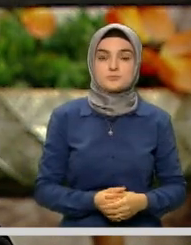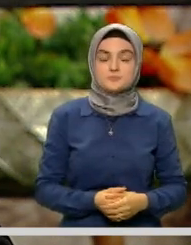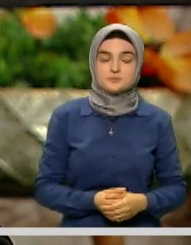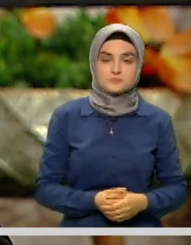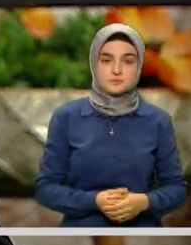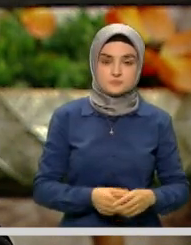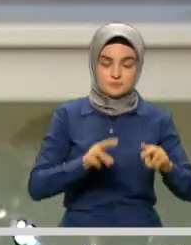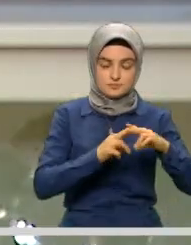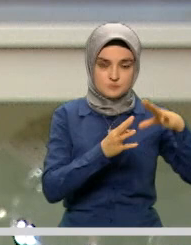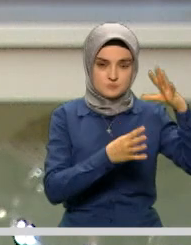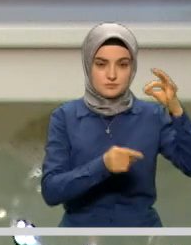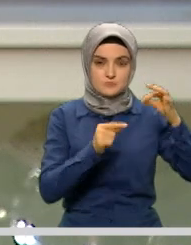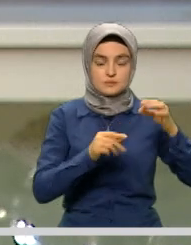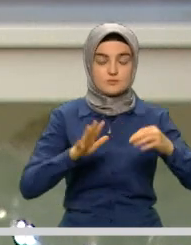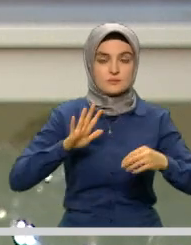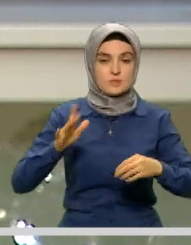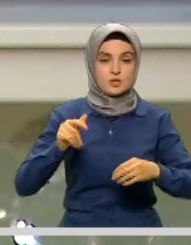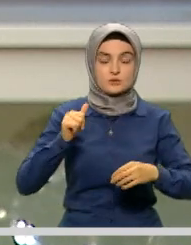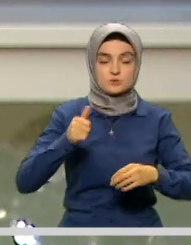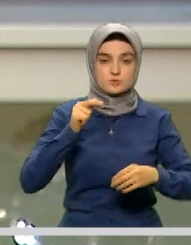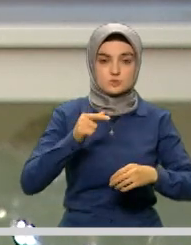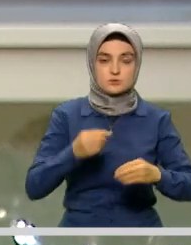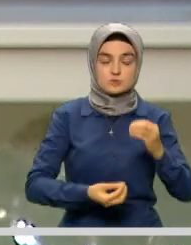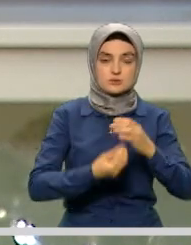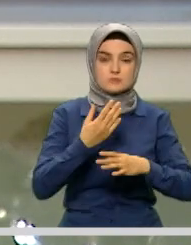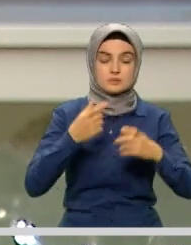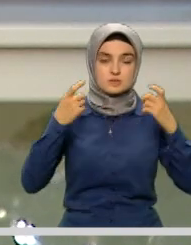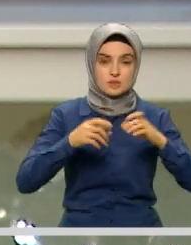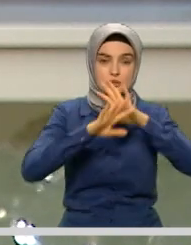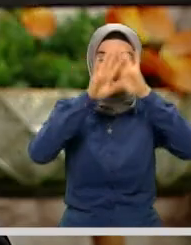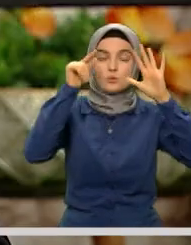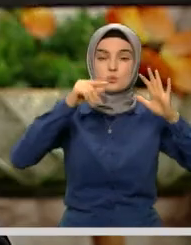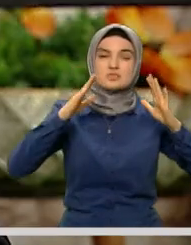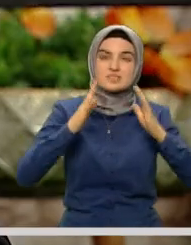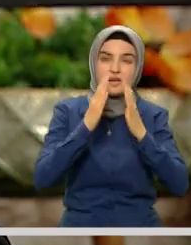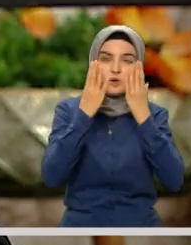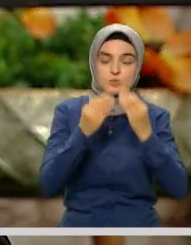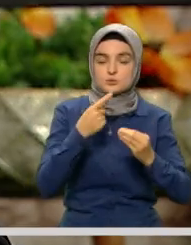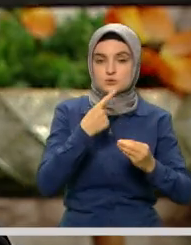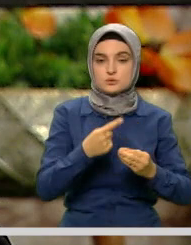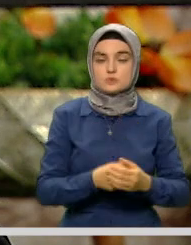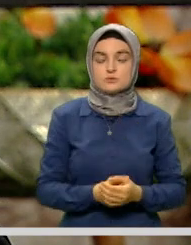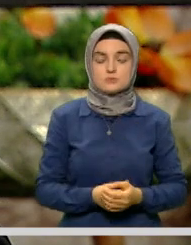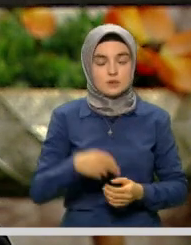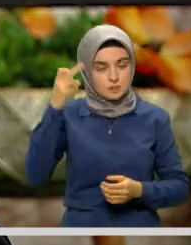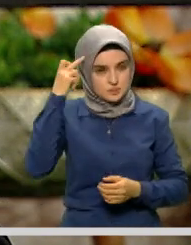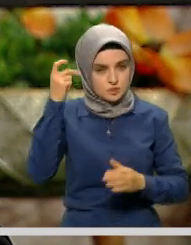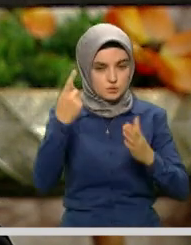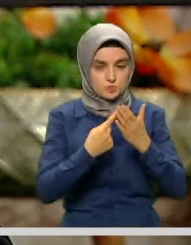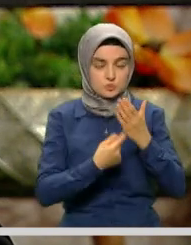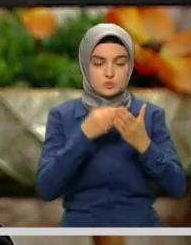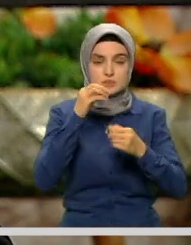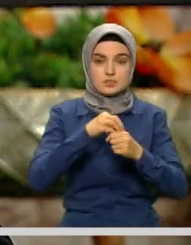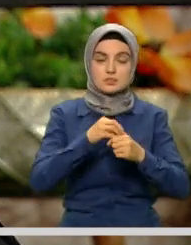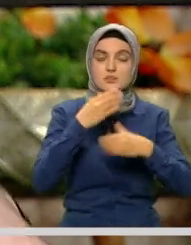gün sabahında diyor. Yer ve gök ona dar gelmişti diyor. Şimdi Allah-u Teala Ka'b bin Malik'in psikolojisini bize Kur'an'da ifade ediyor